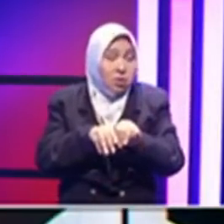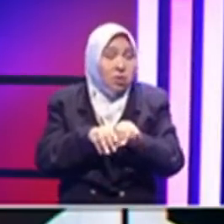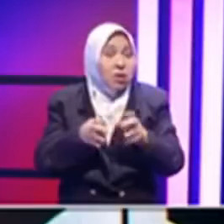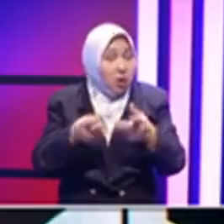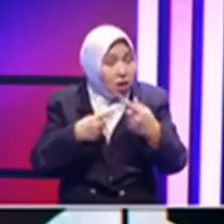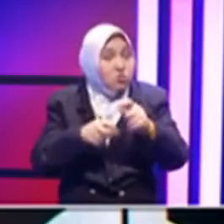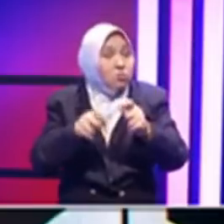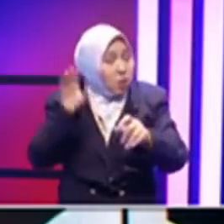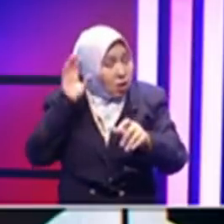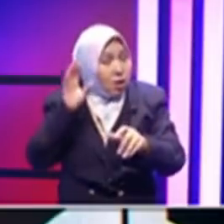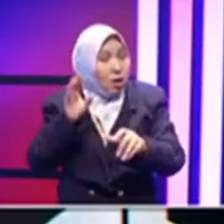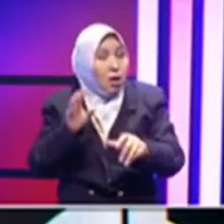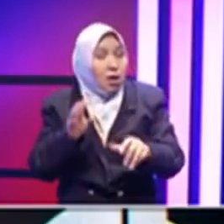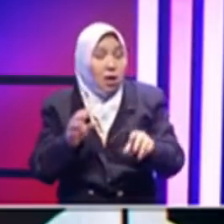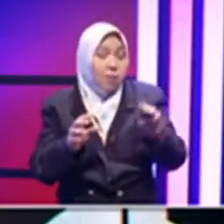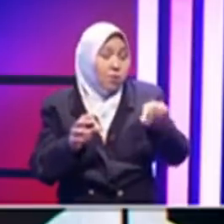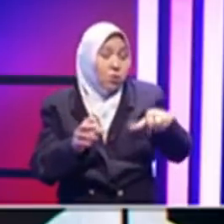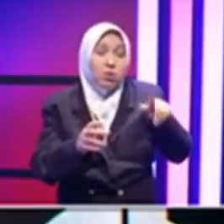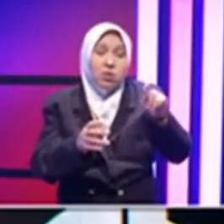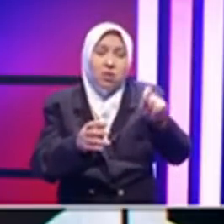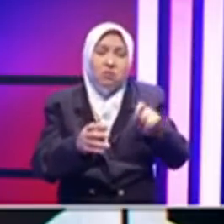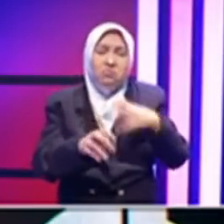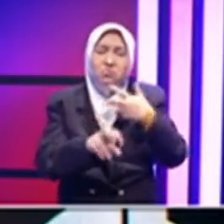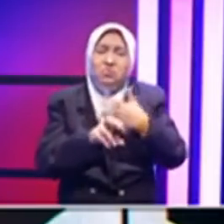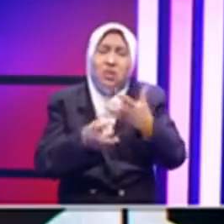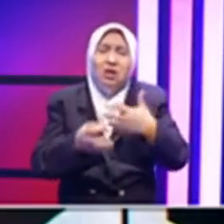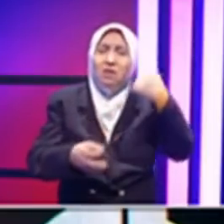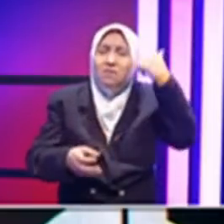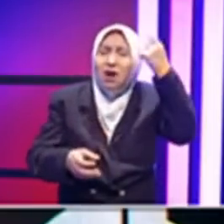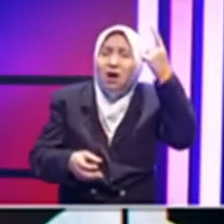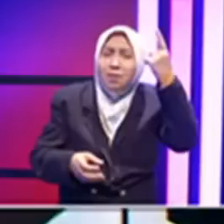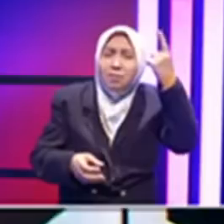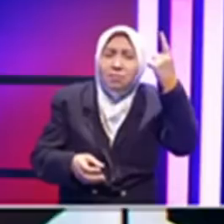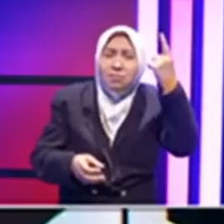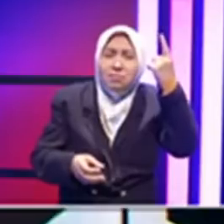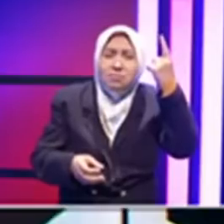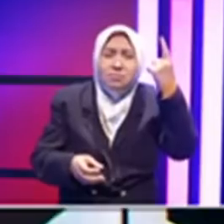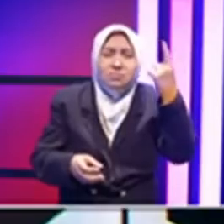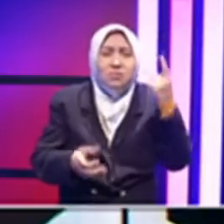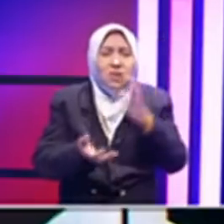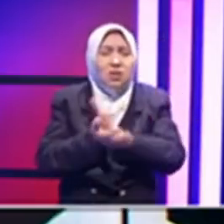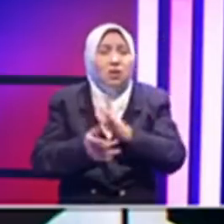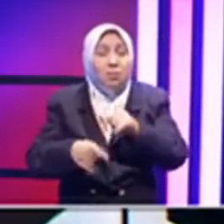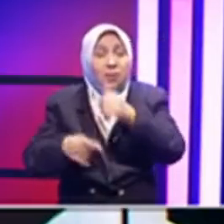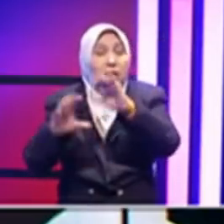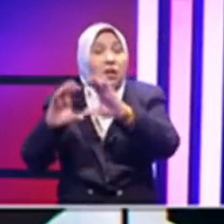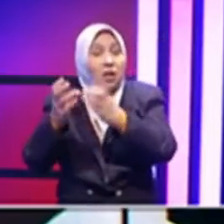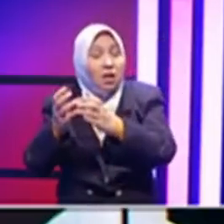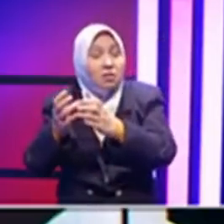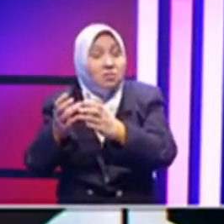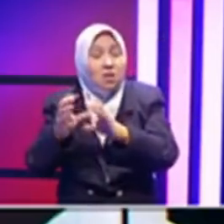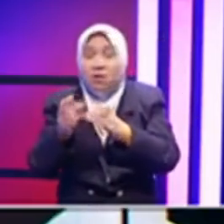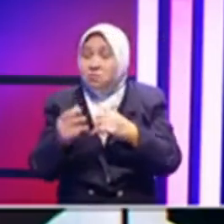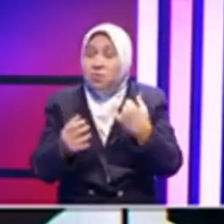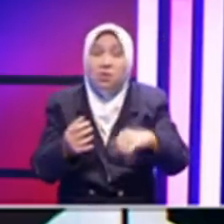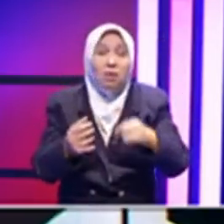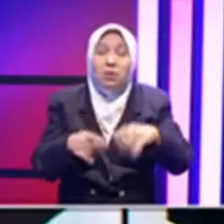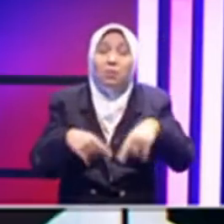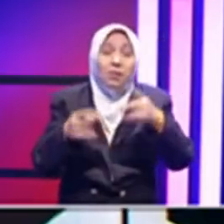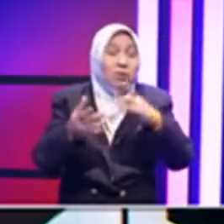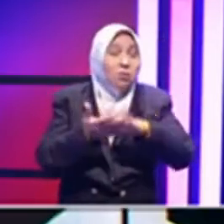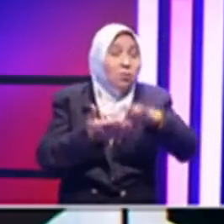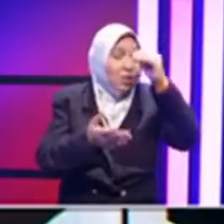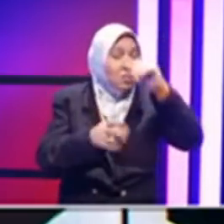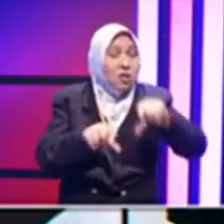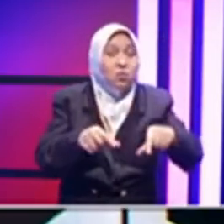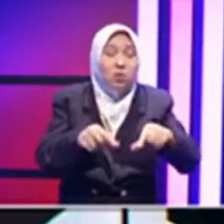cuba dengar Quran time, tapi dia kata Quran time susah nak faham, dia kata kan, susah nak faham. Jadi dia pergi ke kelas pun dia tak dapat pergi untuk belajar Quran, pasal